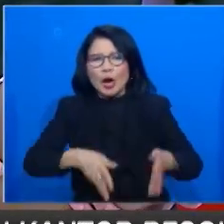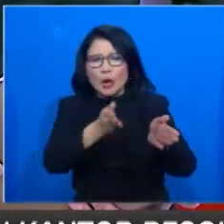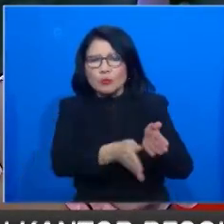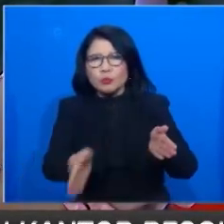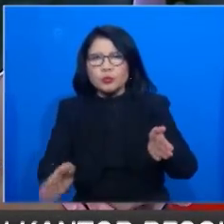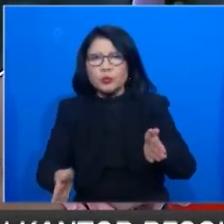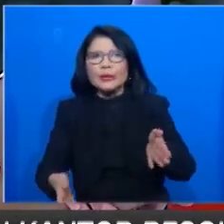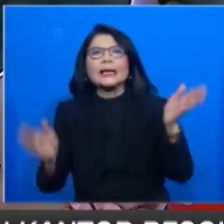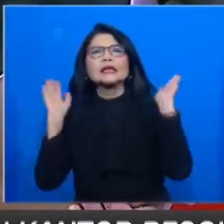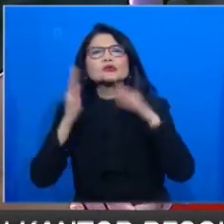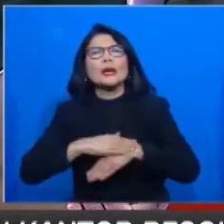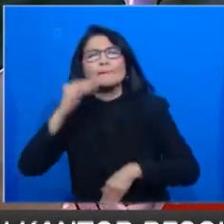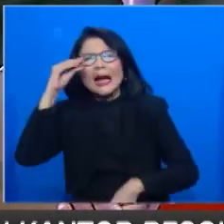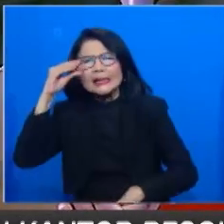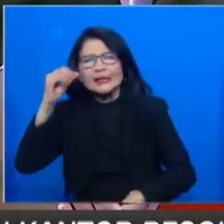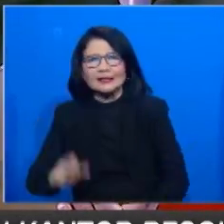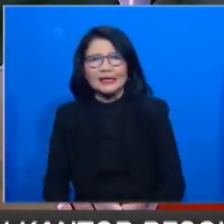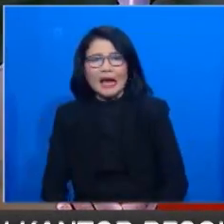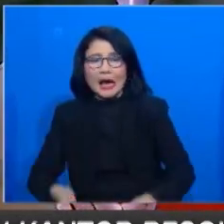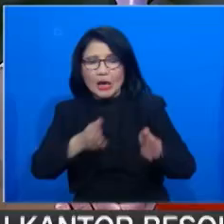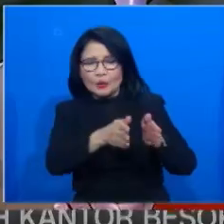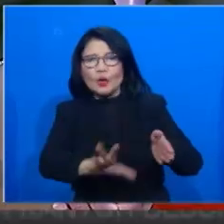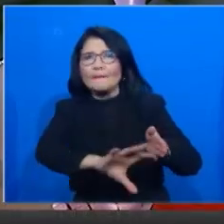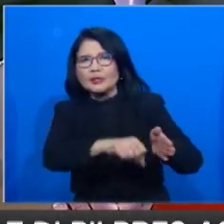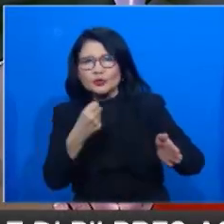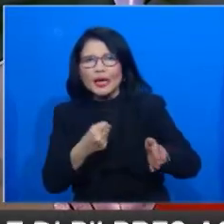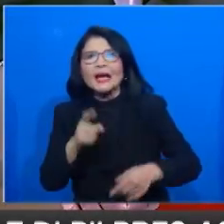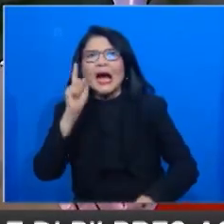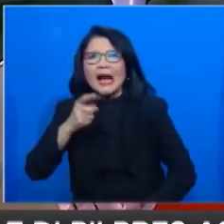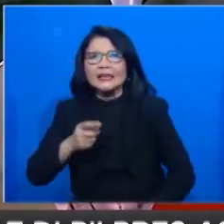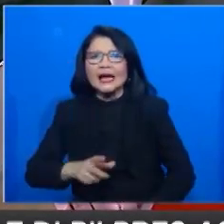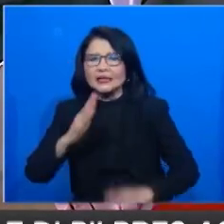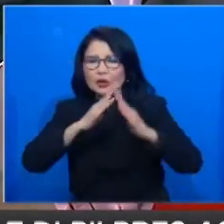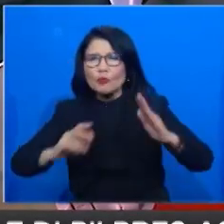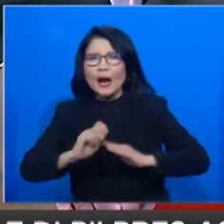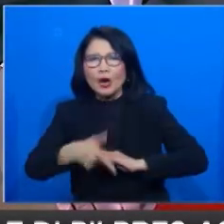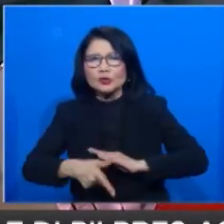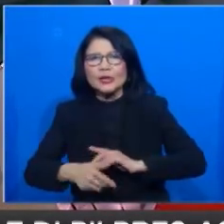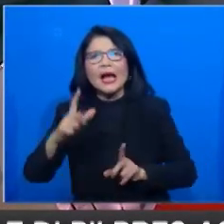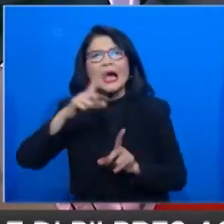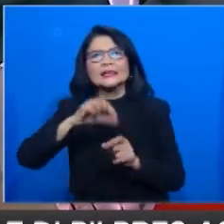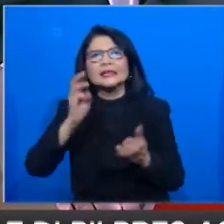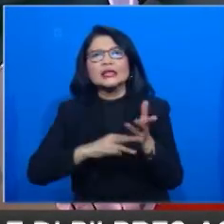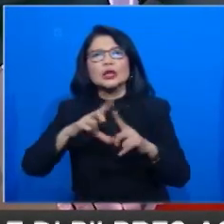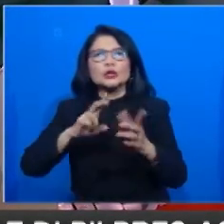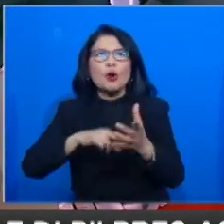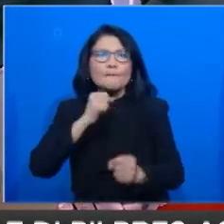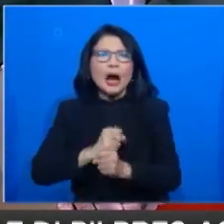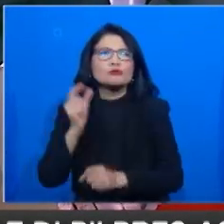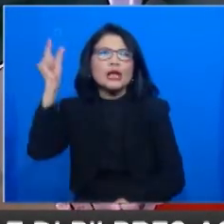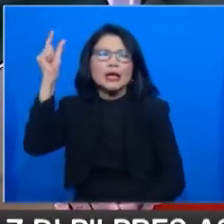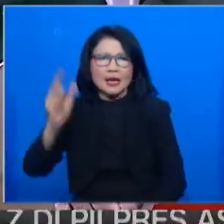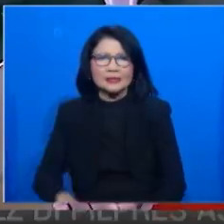yang sedang melaksanakan sholat subuh. Aksi pencurian kendaraan juga terjadi di sebuah rumah kos di Jalan Tomang Utara Grogol, Petamburan, Jakarta